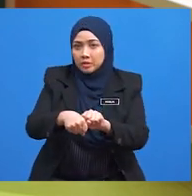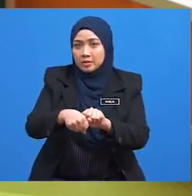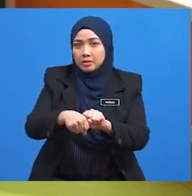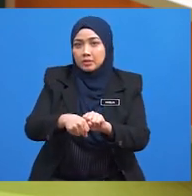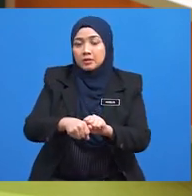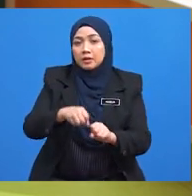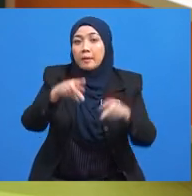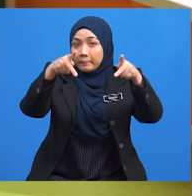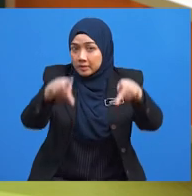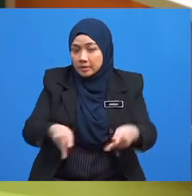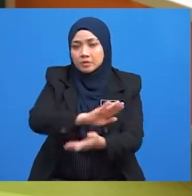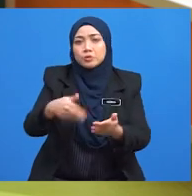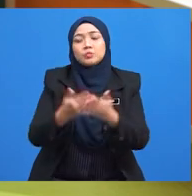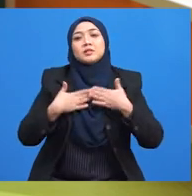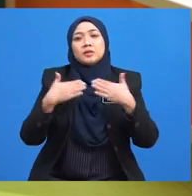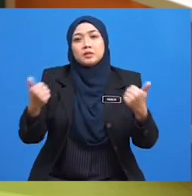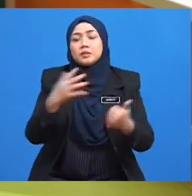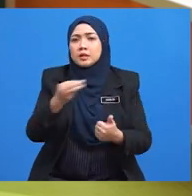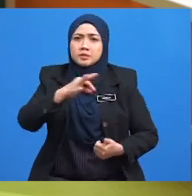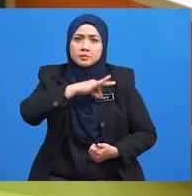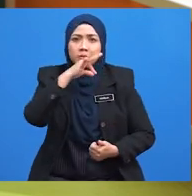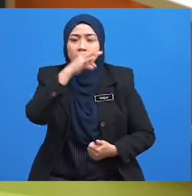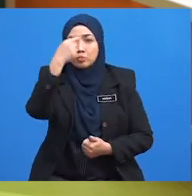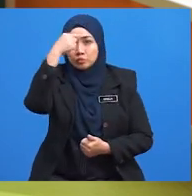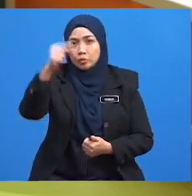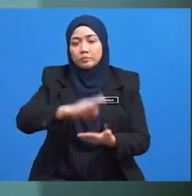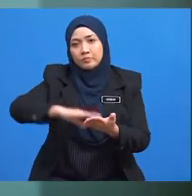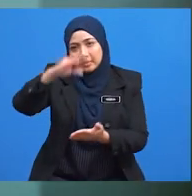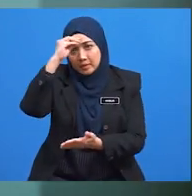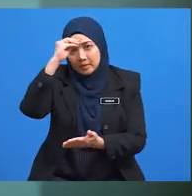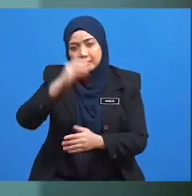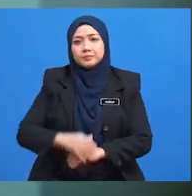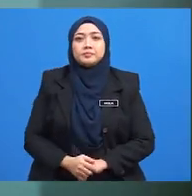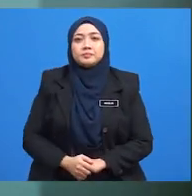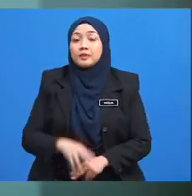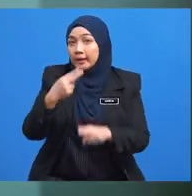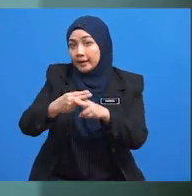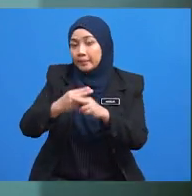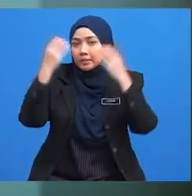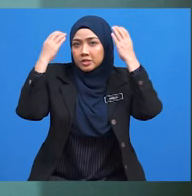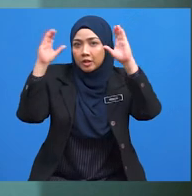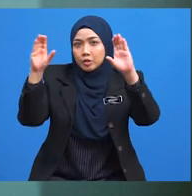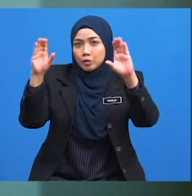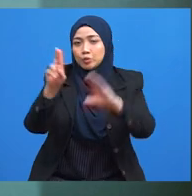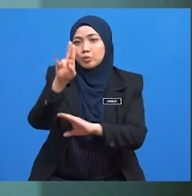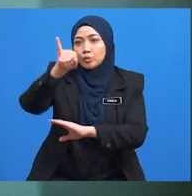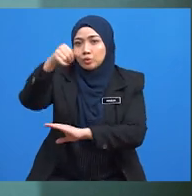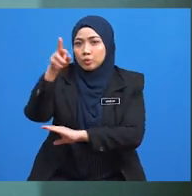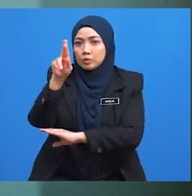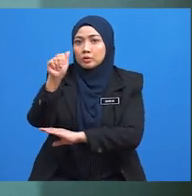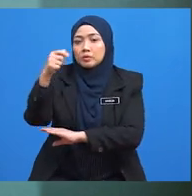keadaan sihat dan sentiasa bersemangat untuk menuntut ilmu. Nama cikgu Mujirah binti